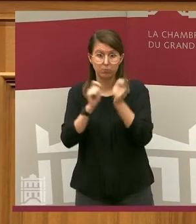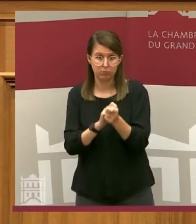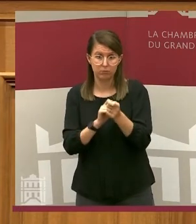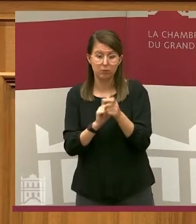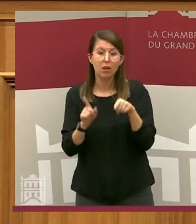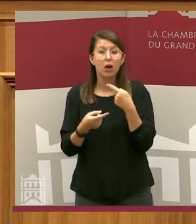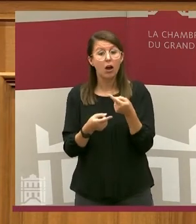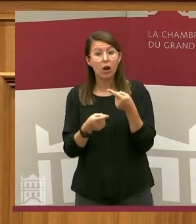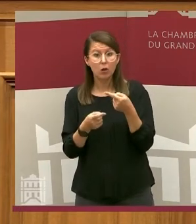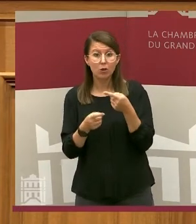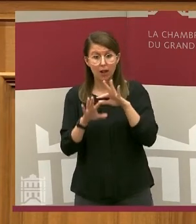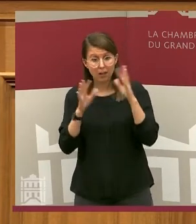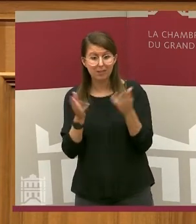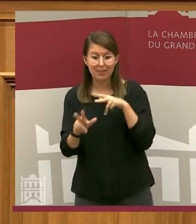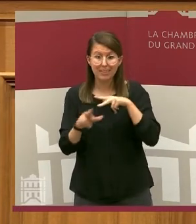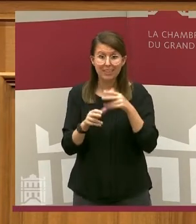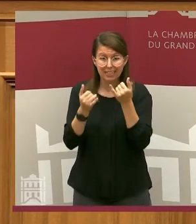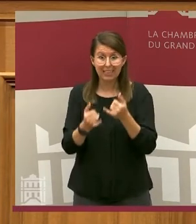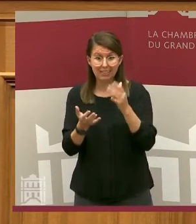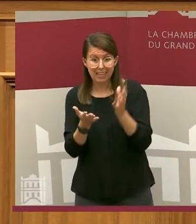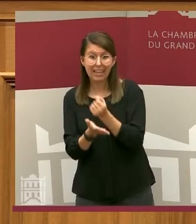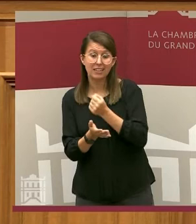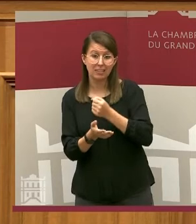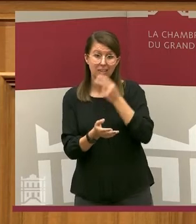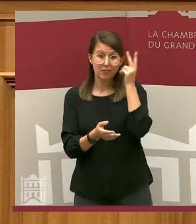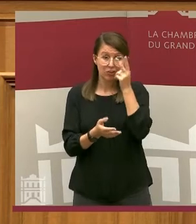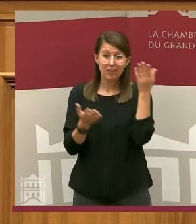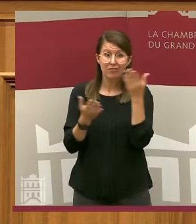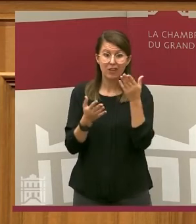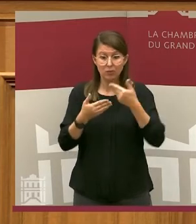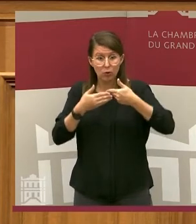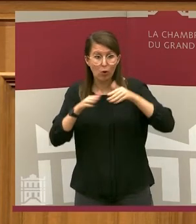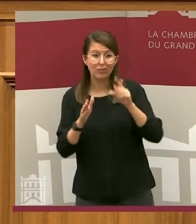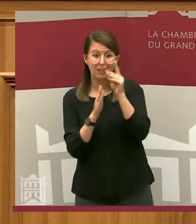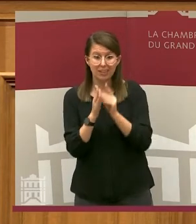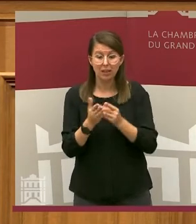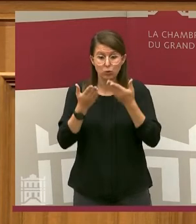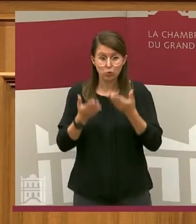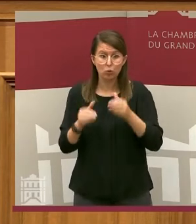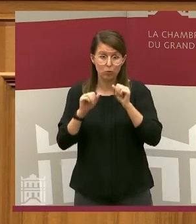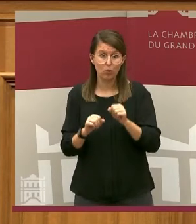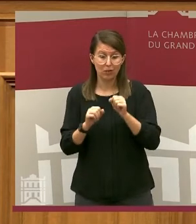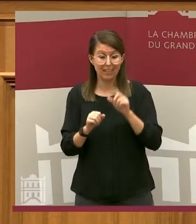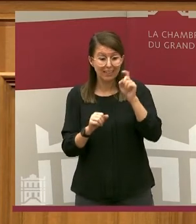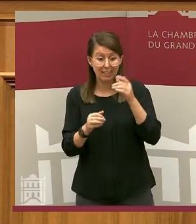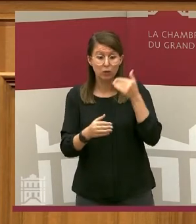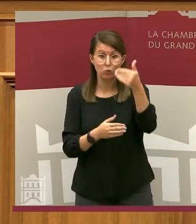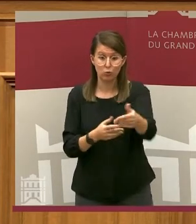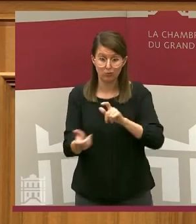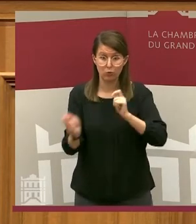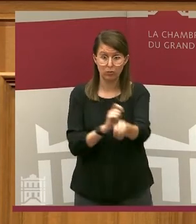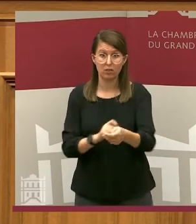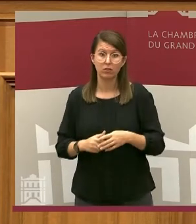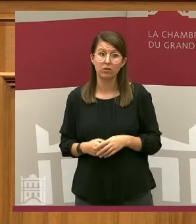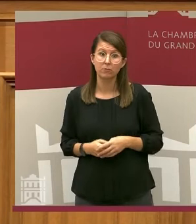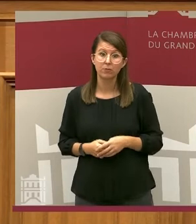Regierung endlich verstanden hat, dass Open Data der Weg ist an ein Bürgerno digital Zukunft. Weil